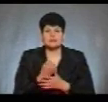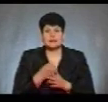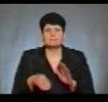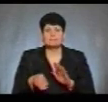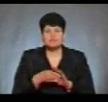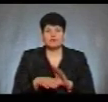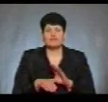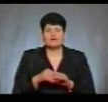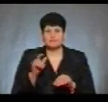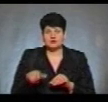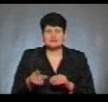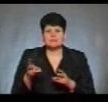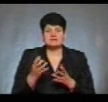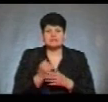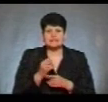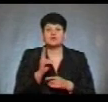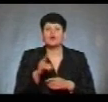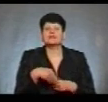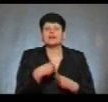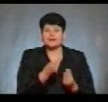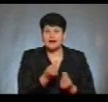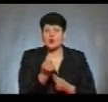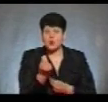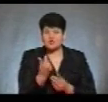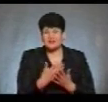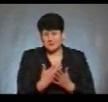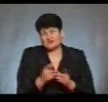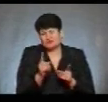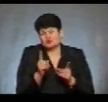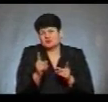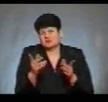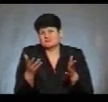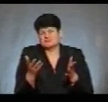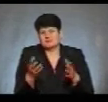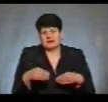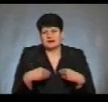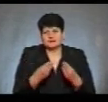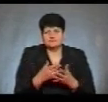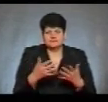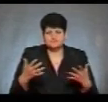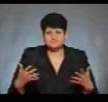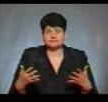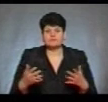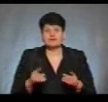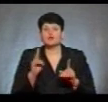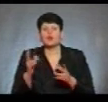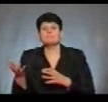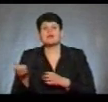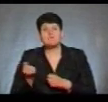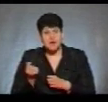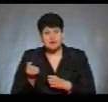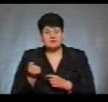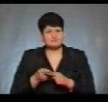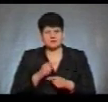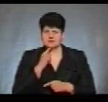виборців, потрібно виявити особу, яка дає гроші, наприклад, гроші, чи якісь цінні папери, чи якісь інші речі, так? І та, яка приймає. Це